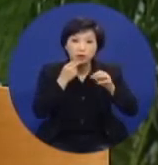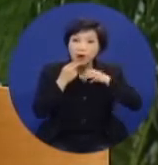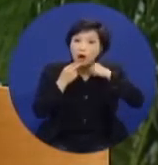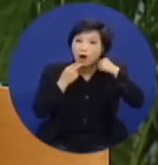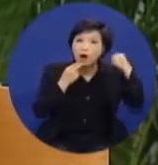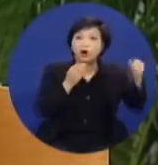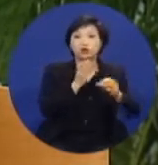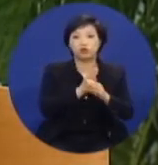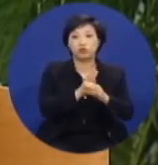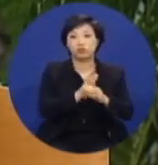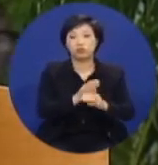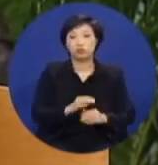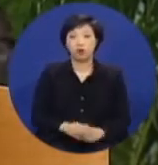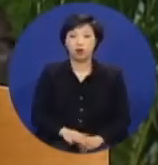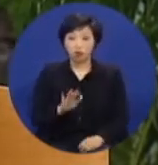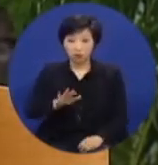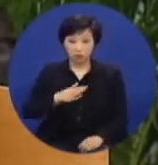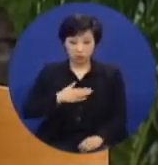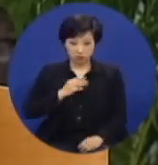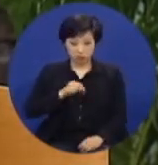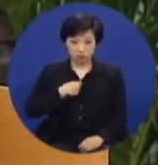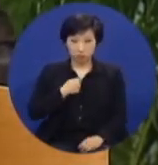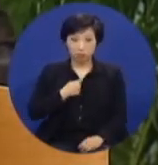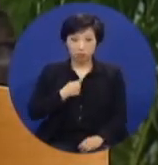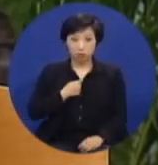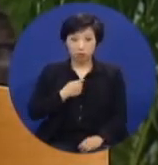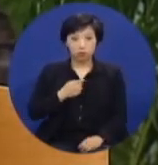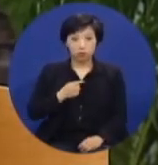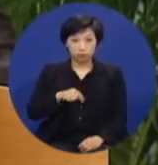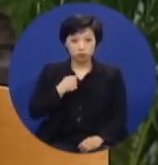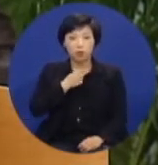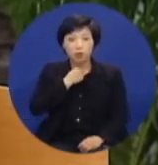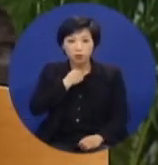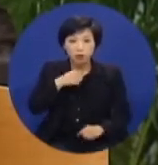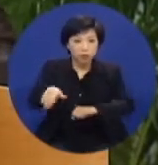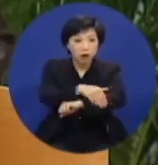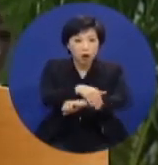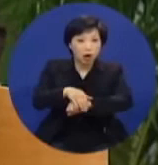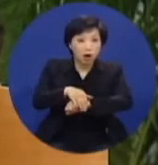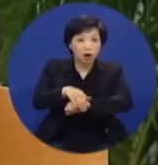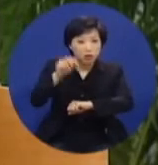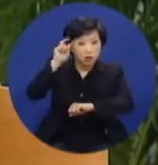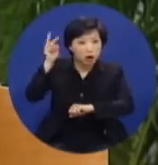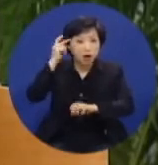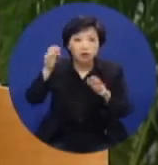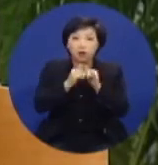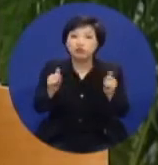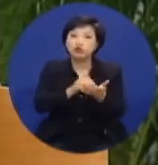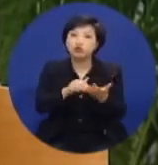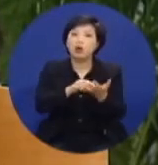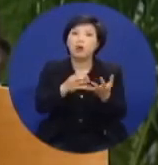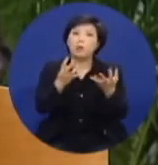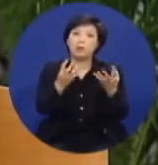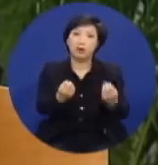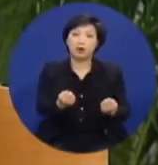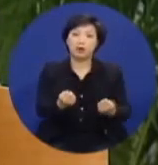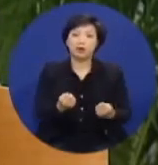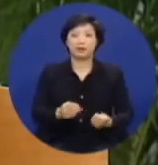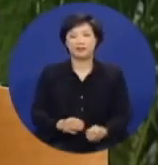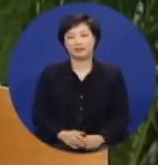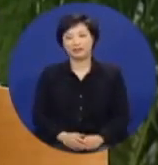있는데 자기 자신이 수 수거 다니는 드디어 착각하는 사람들이 얼마나 많으냐 이 말입니다